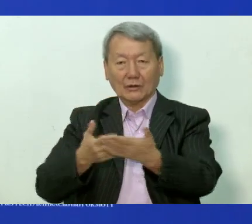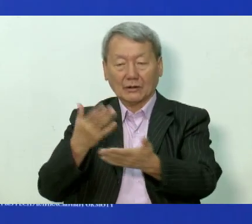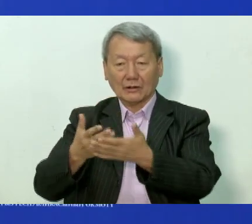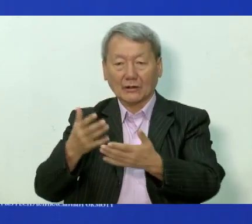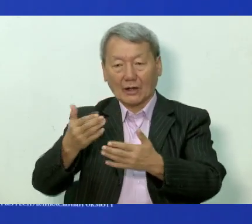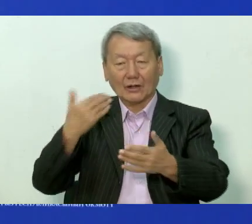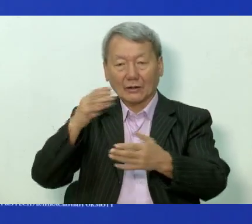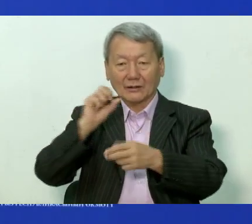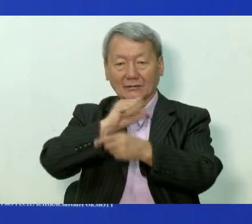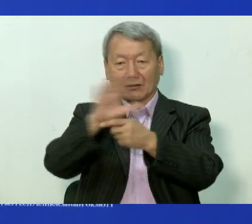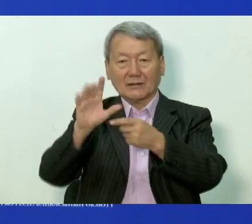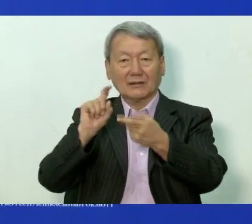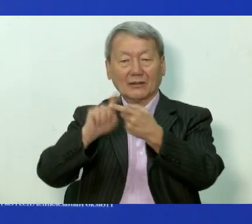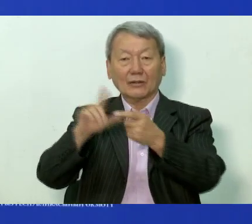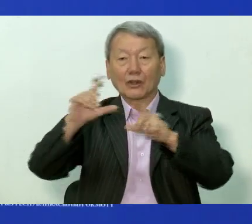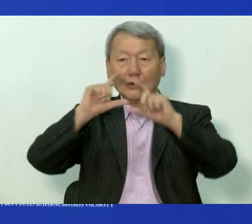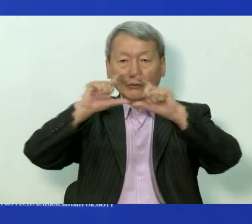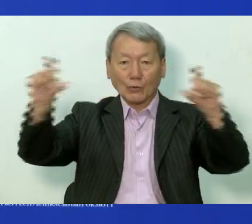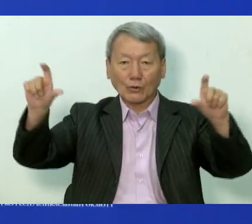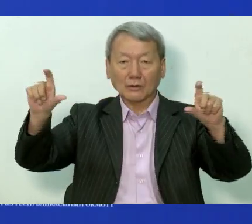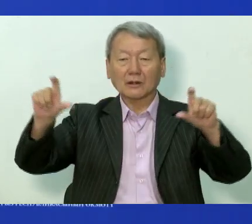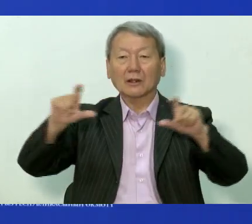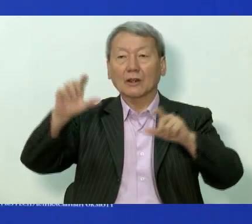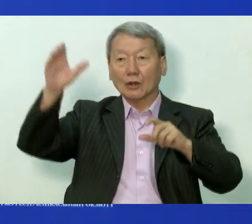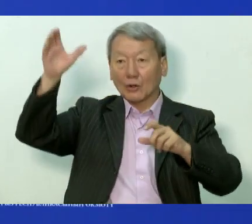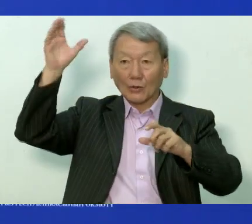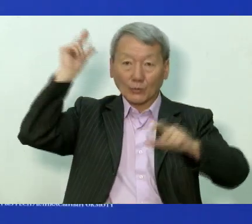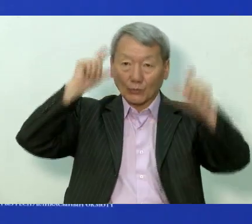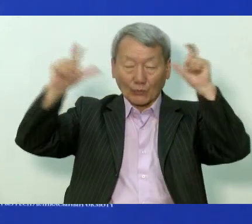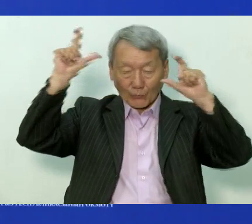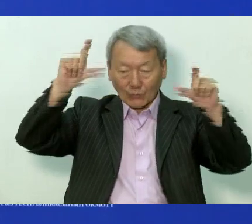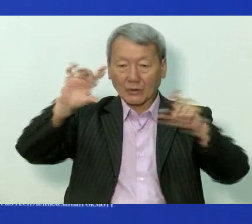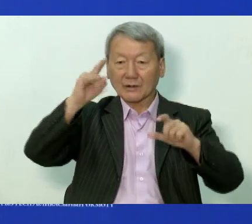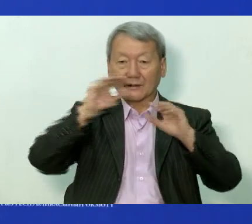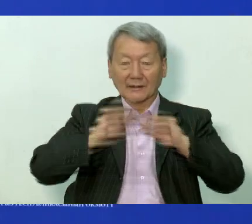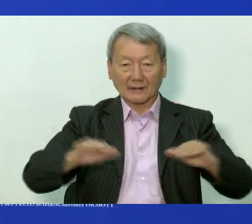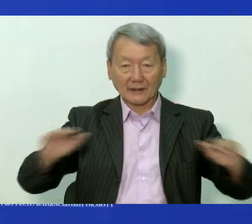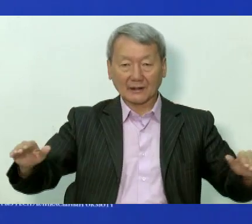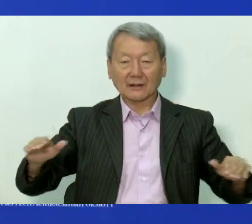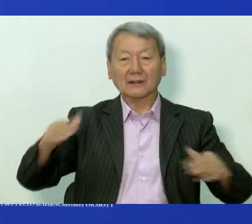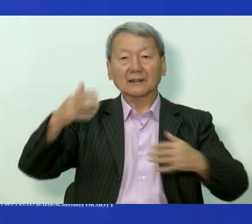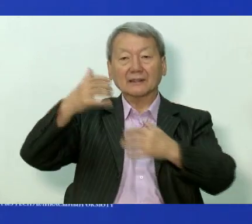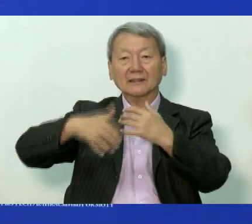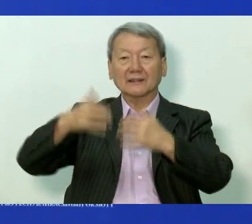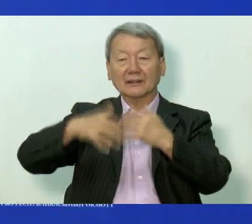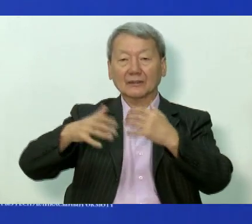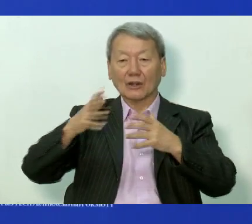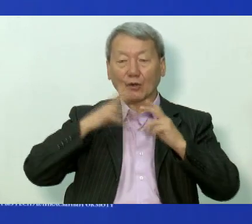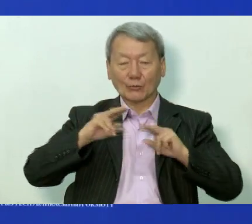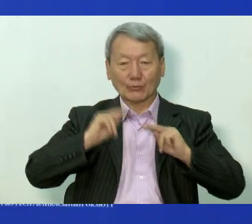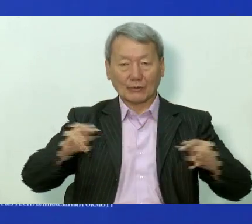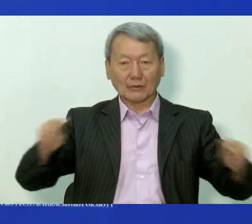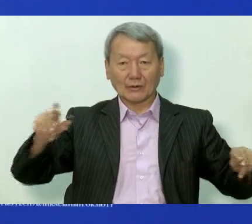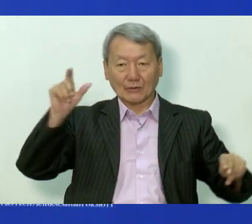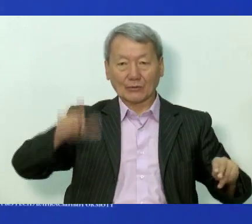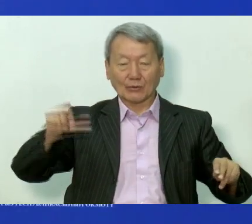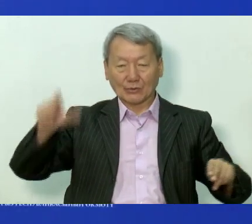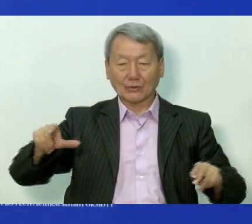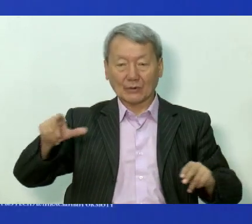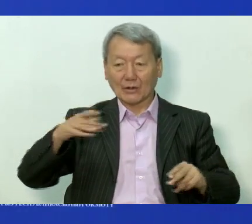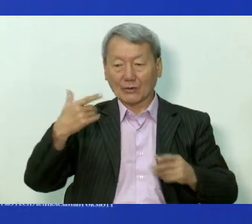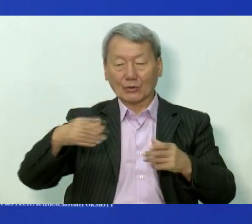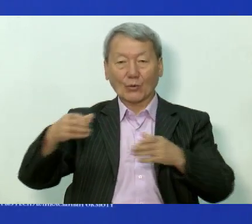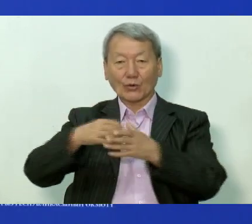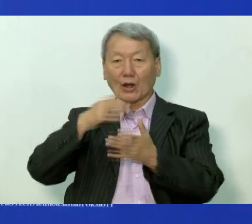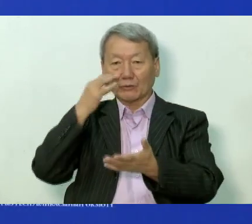профилактике коронавируса. Это в школах, в вузах, в детских садах, среди преподавателей, руководителей этой